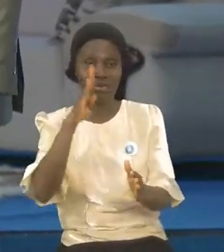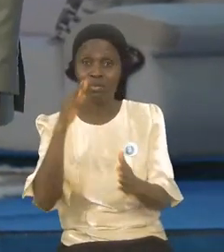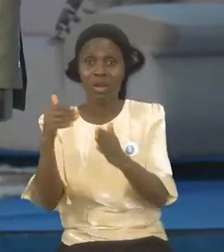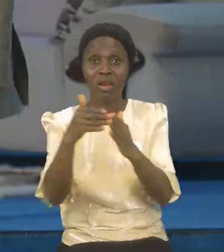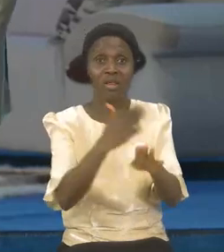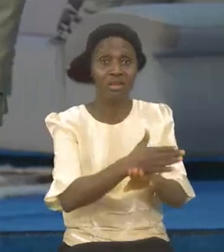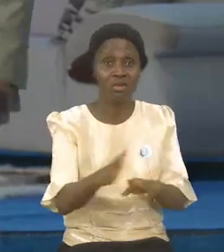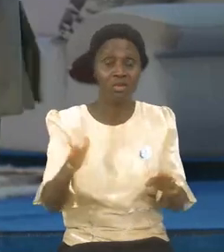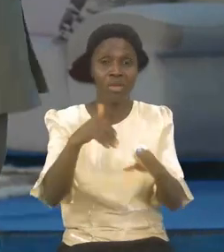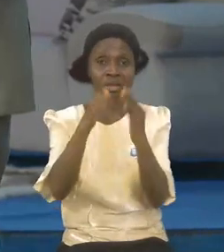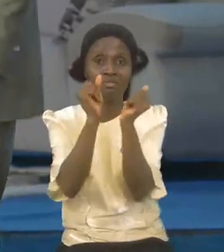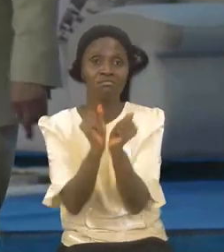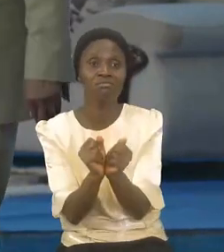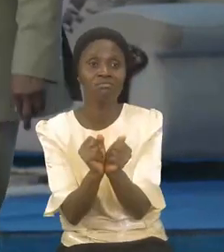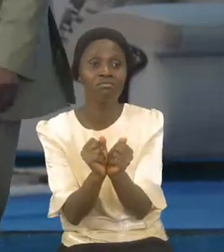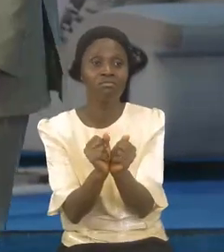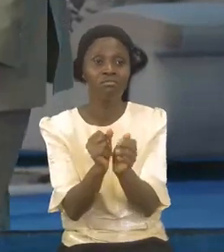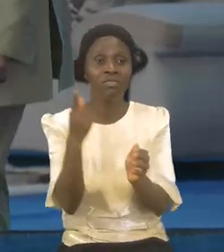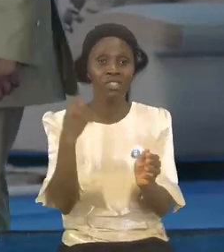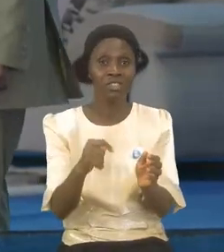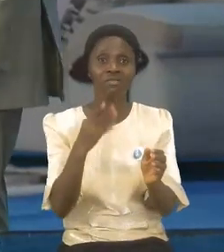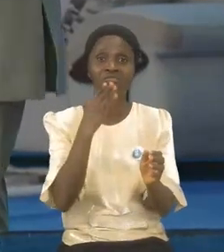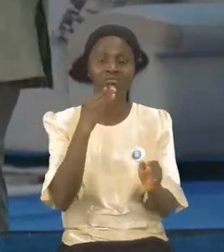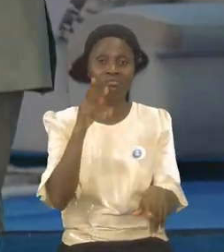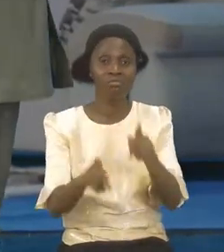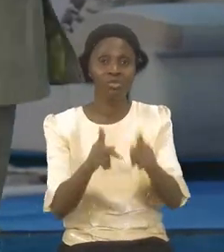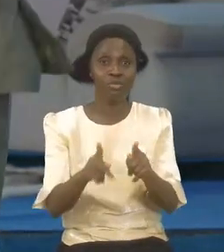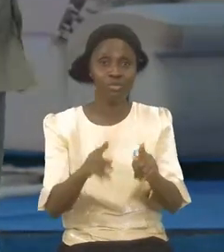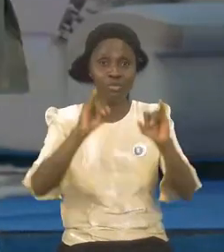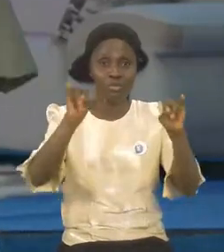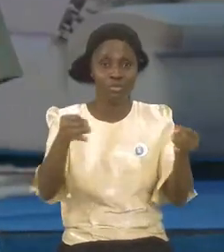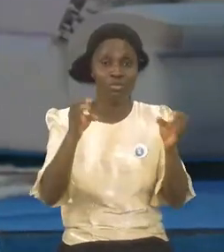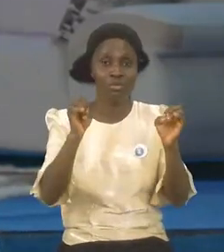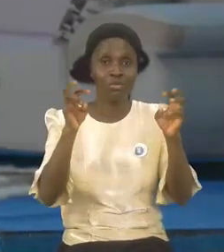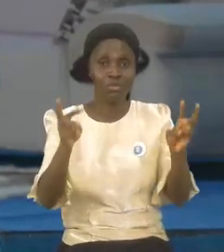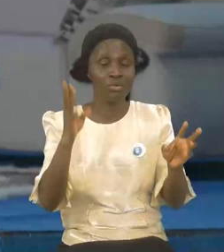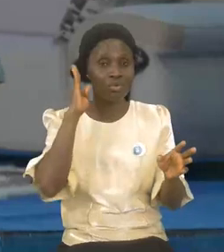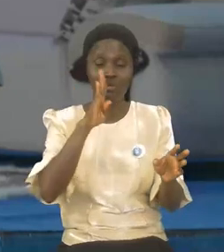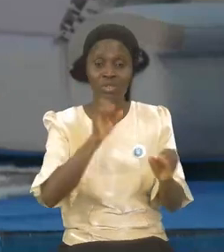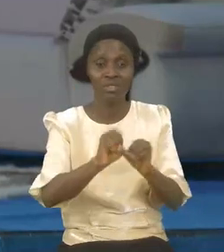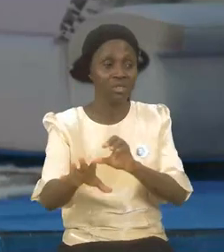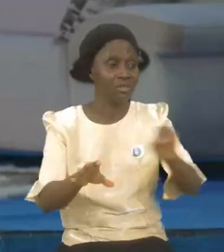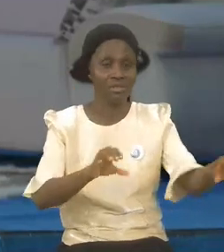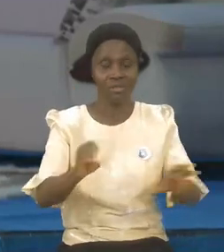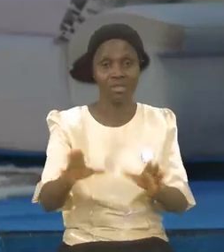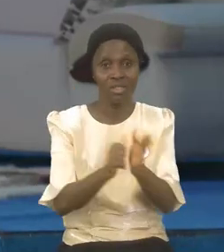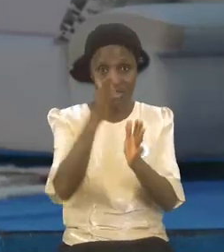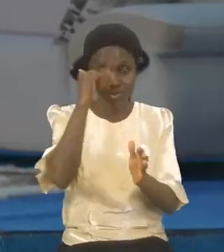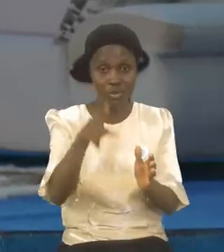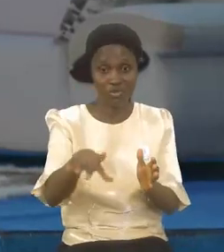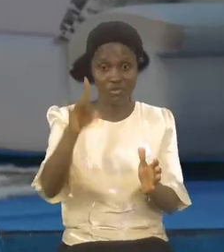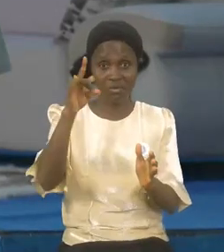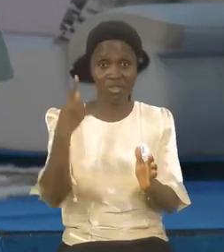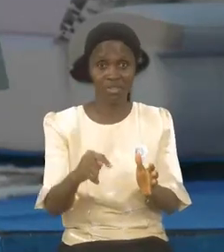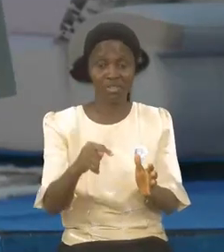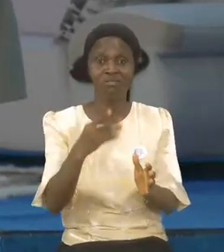emmenés captifs. Les Juifs seront dispersés parmi toutes les nations. C'est pourquoi on voit les Juifs partout